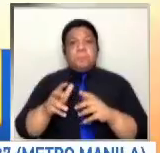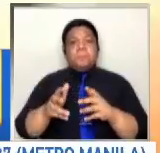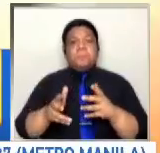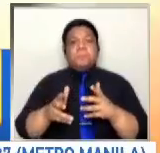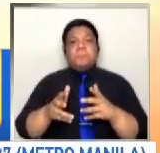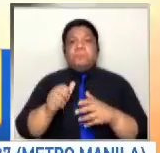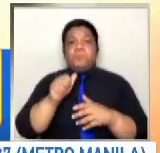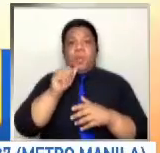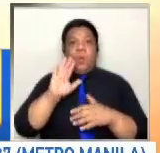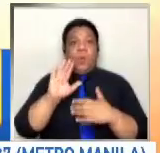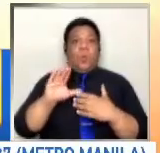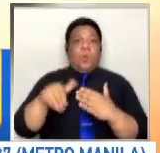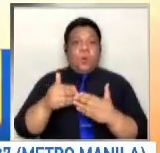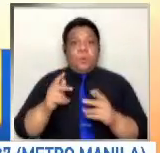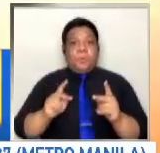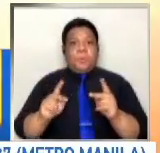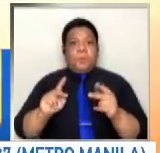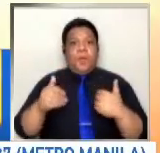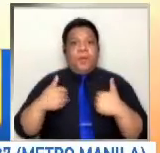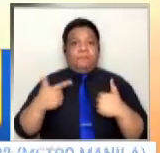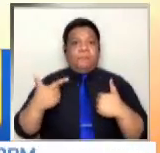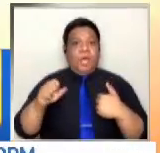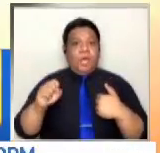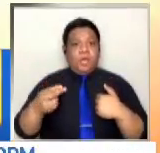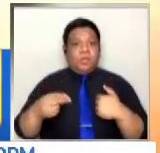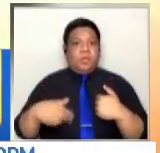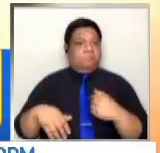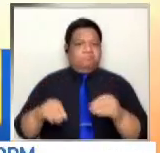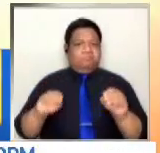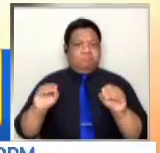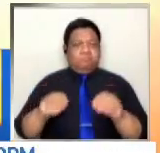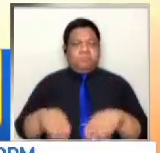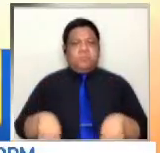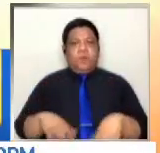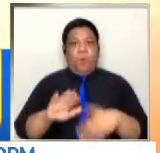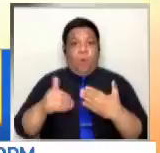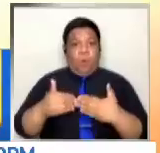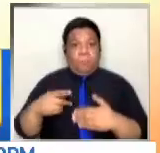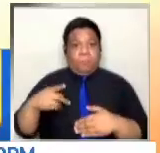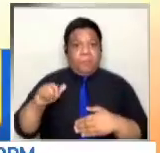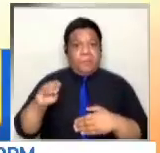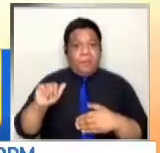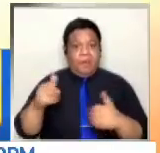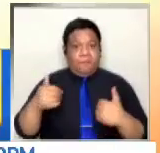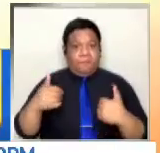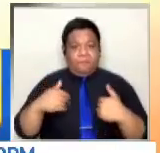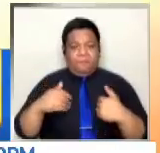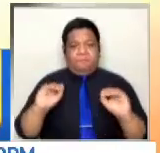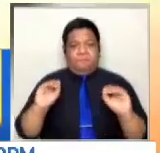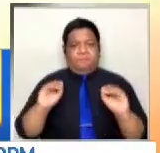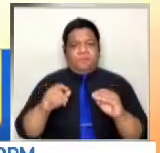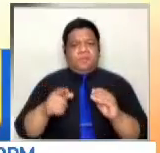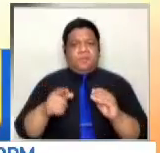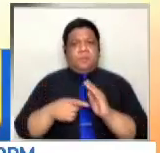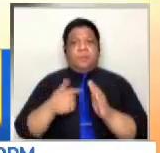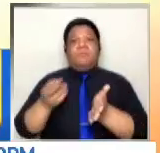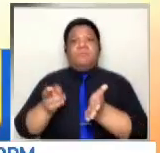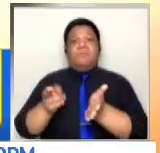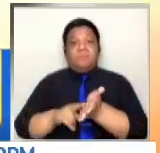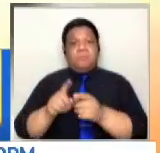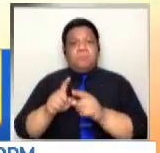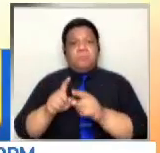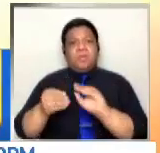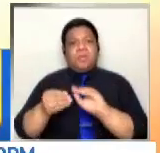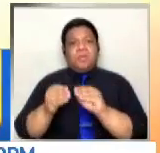ng tao may GCash or lahat din naman lahat may Paymaya. Kung minsan nung nagparehistro sila, walang numero, hinahanap pa.